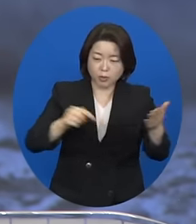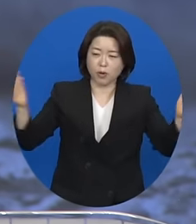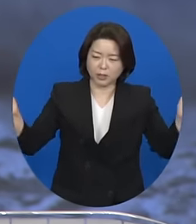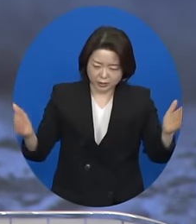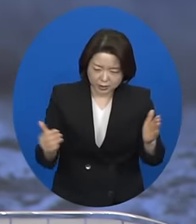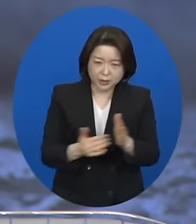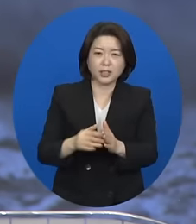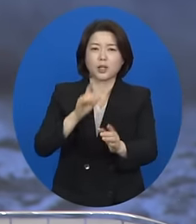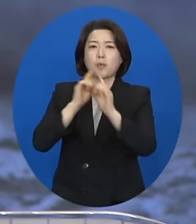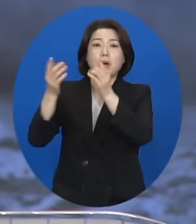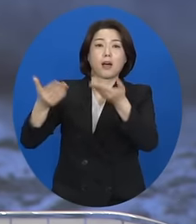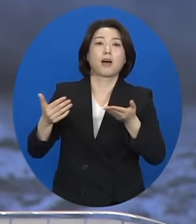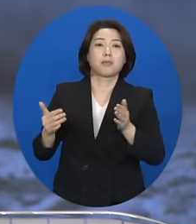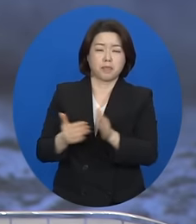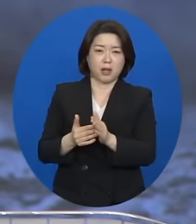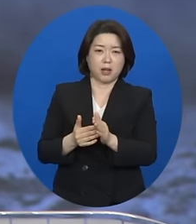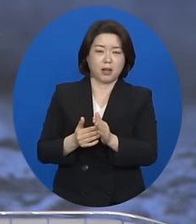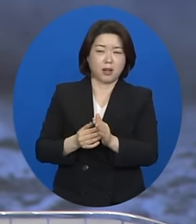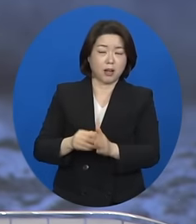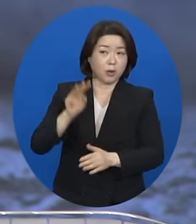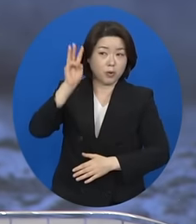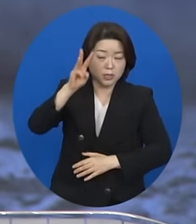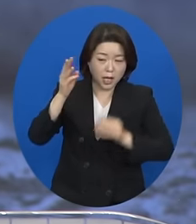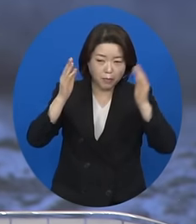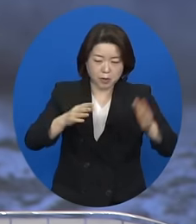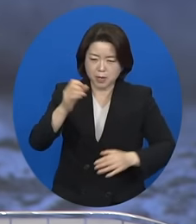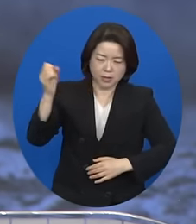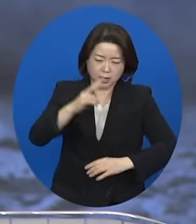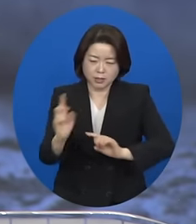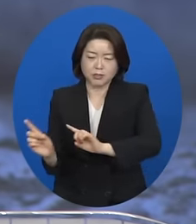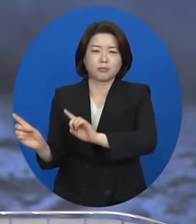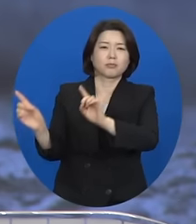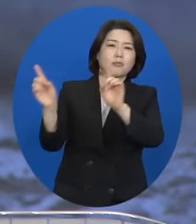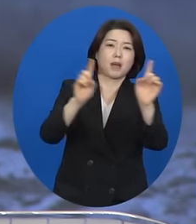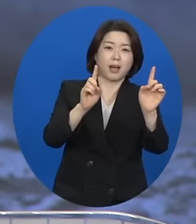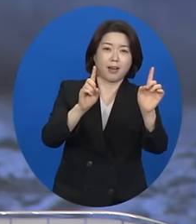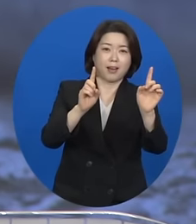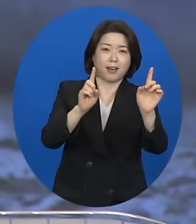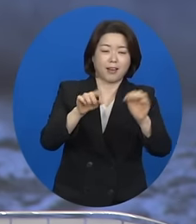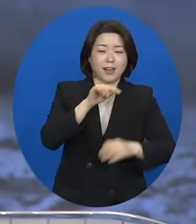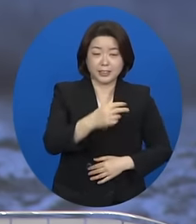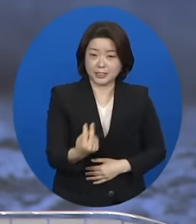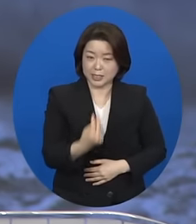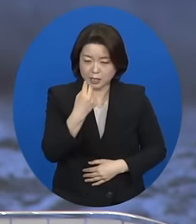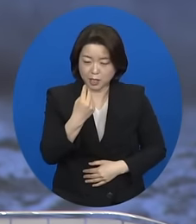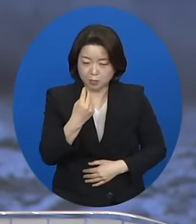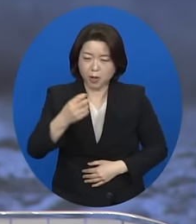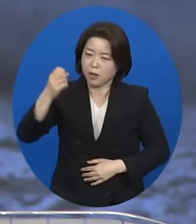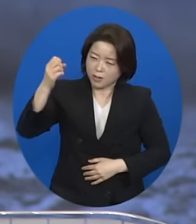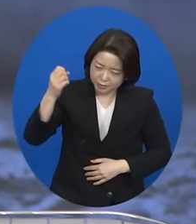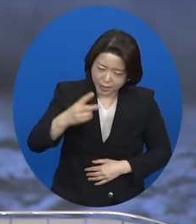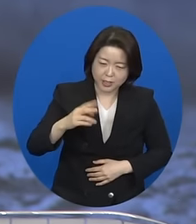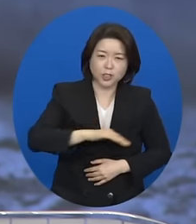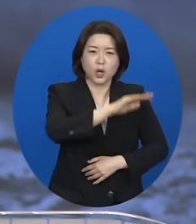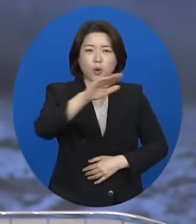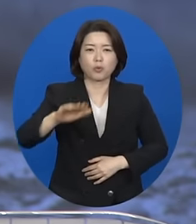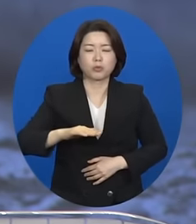하셨어요 그리고 사흘 만에 3일 만에 부활하셔서 그 생명을 우리에게도